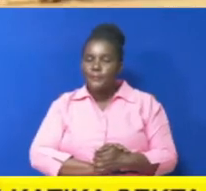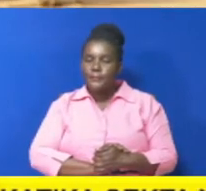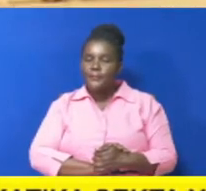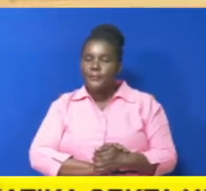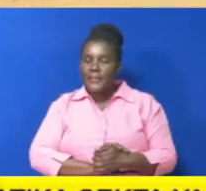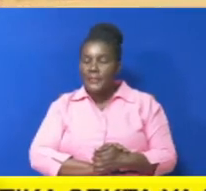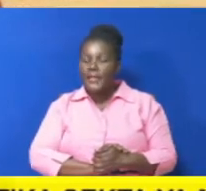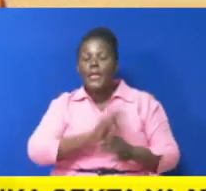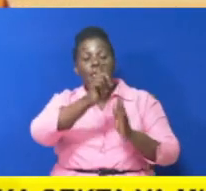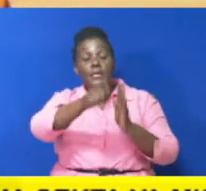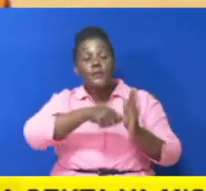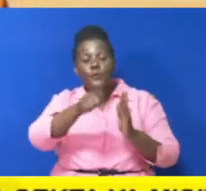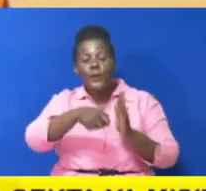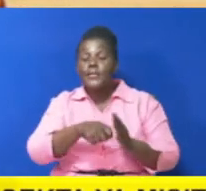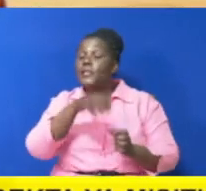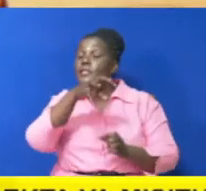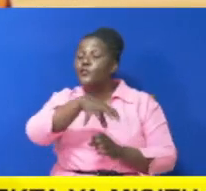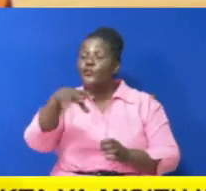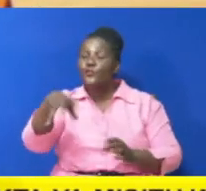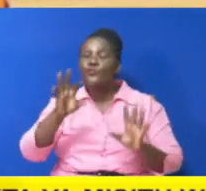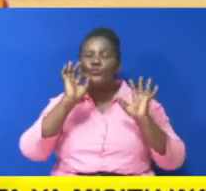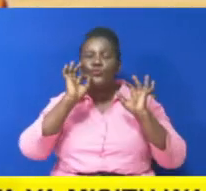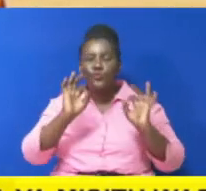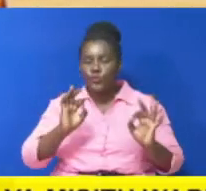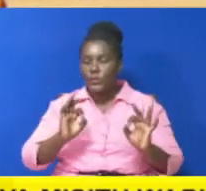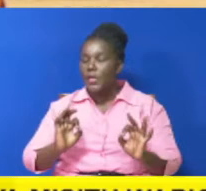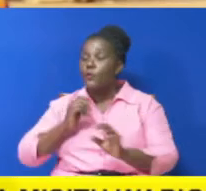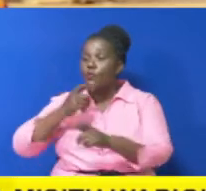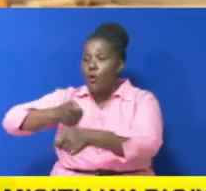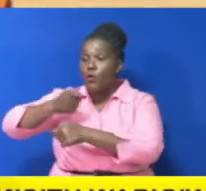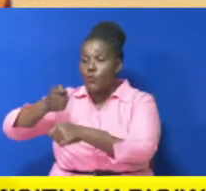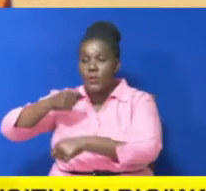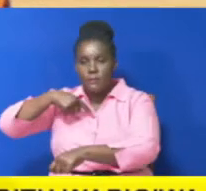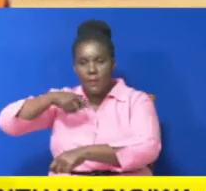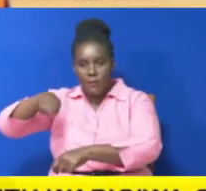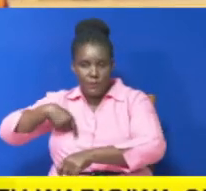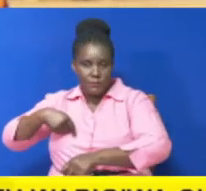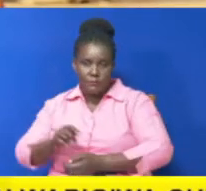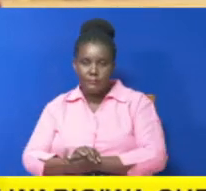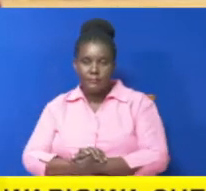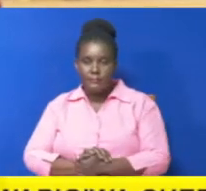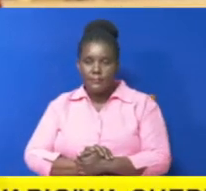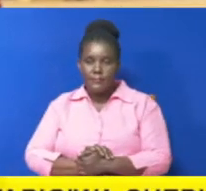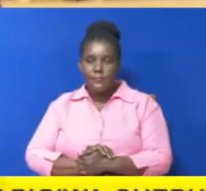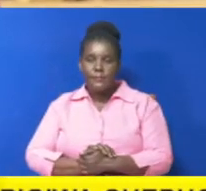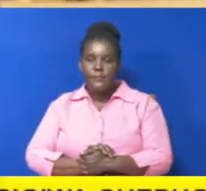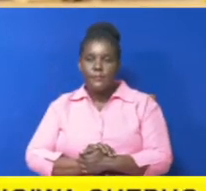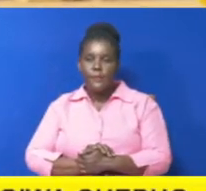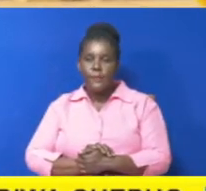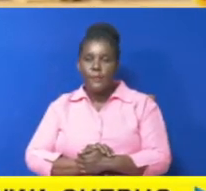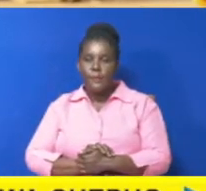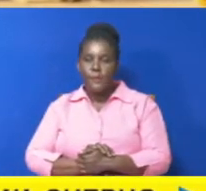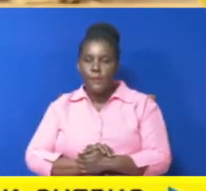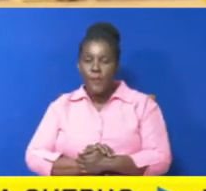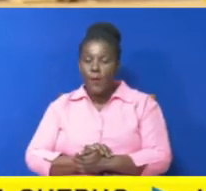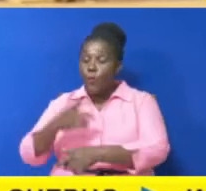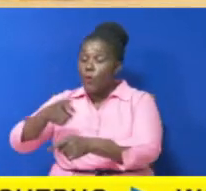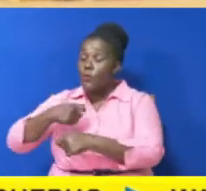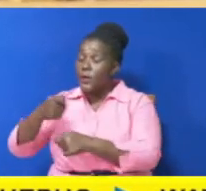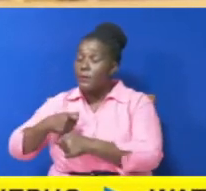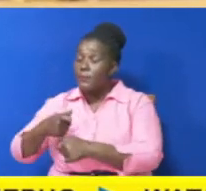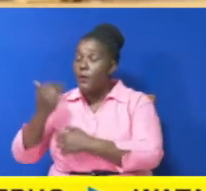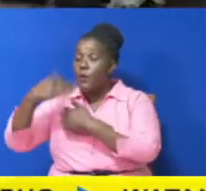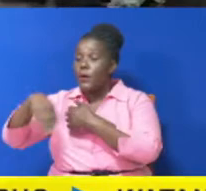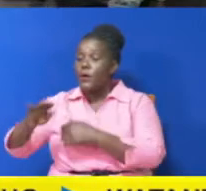ni sehemu ambayo mazao ya misitu, miti ile waliolima kwa maana ya manguzo yale pamoja na